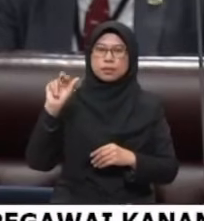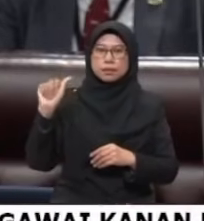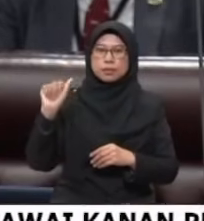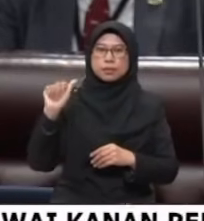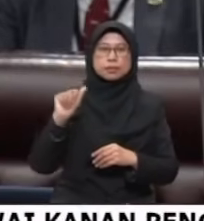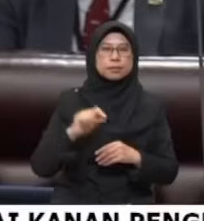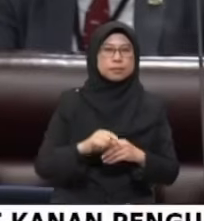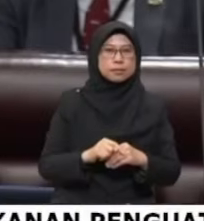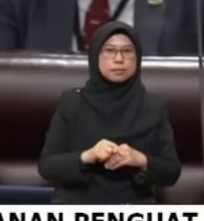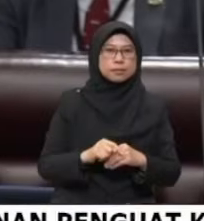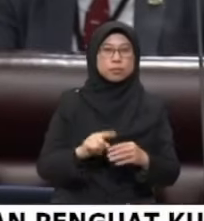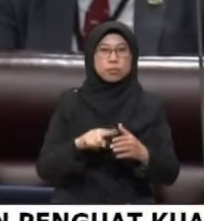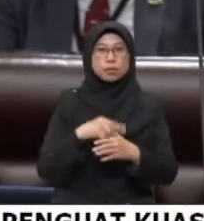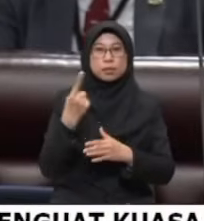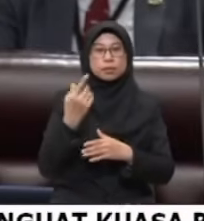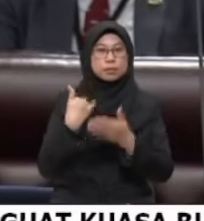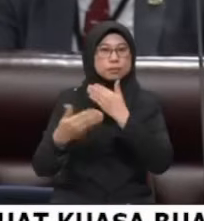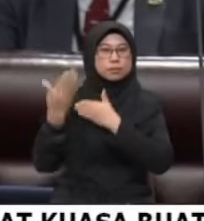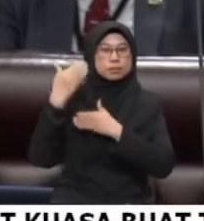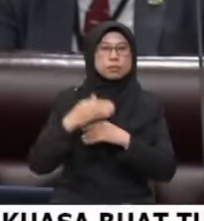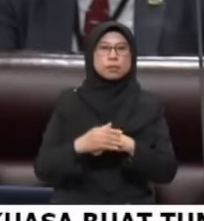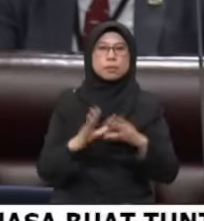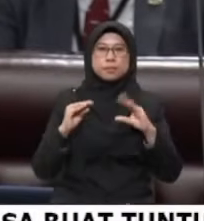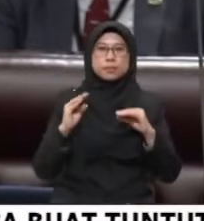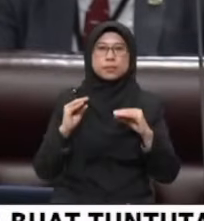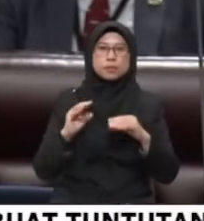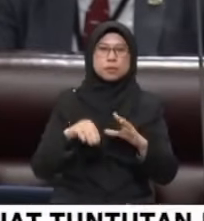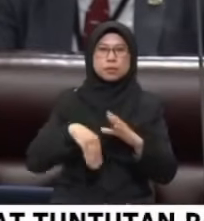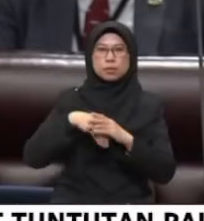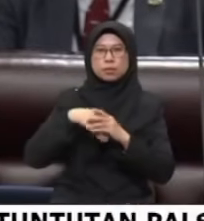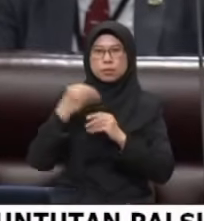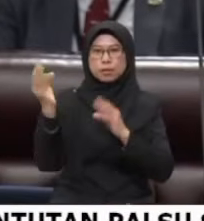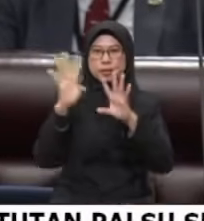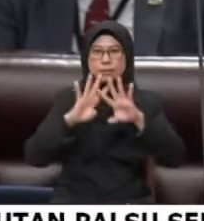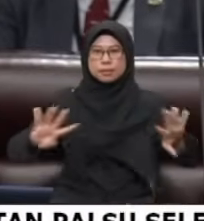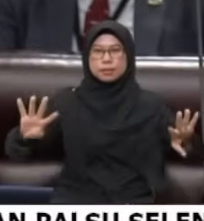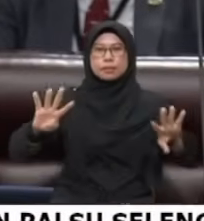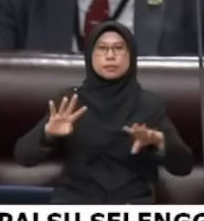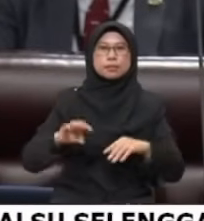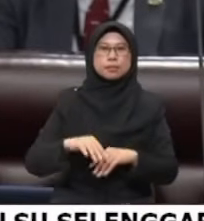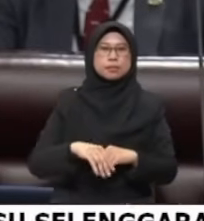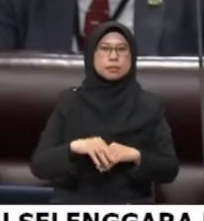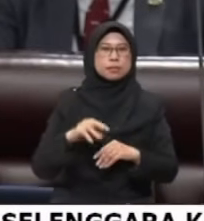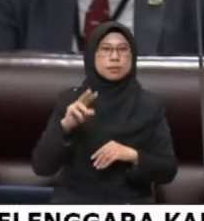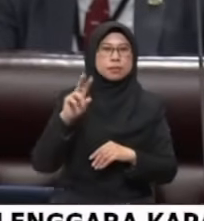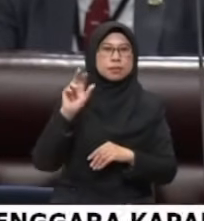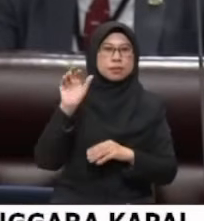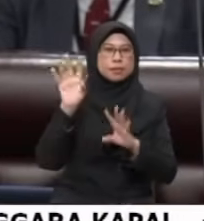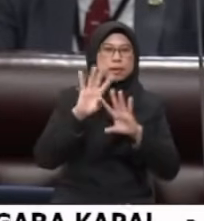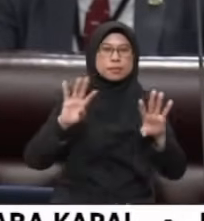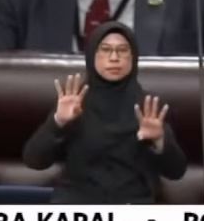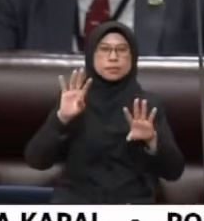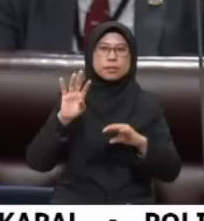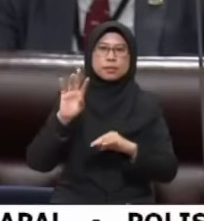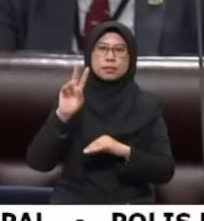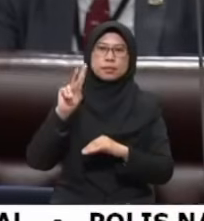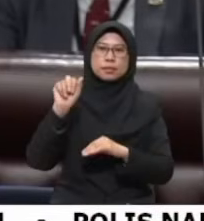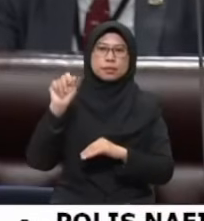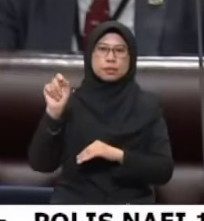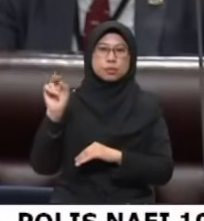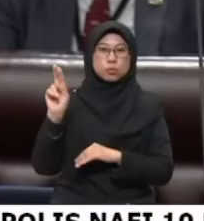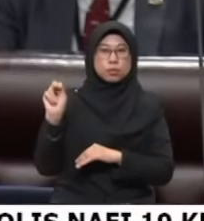lalu mesyuarat menteri-menteri luar ASEAN kesatuan eropah iaitu ASEAN EU Summit yang